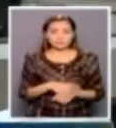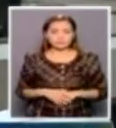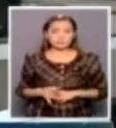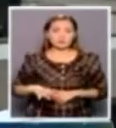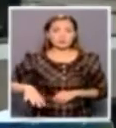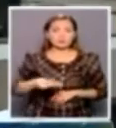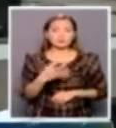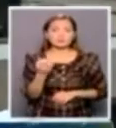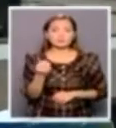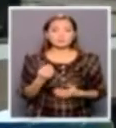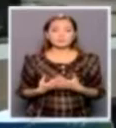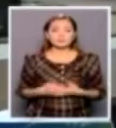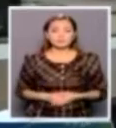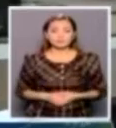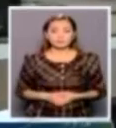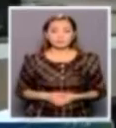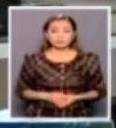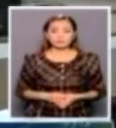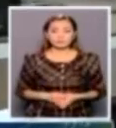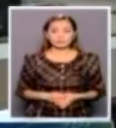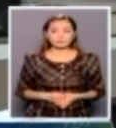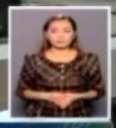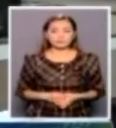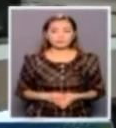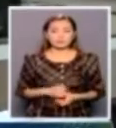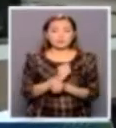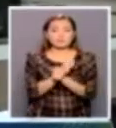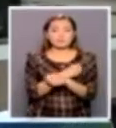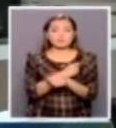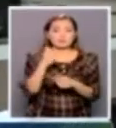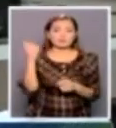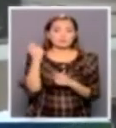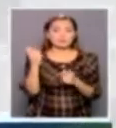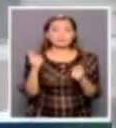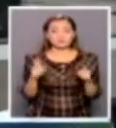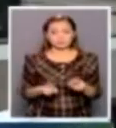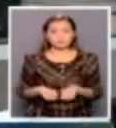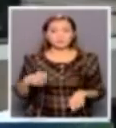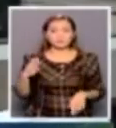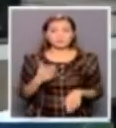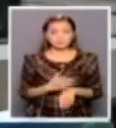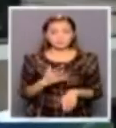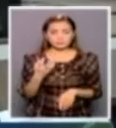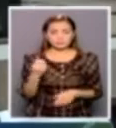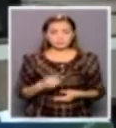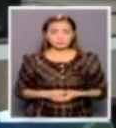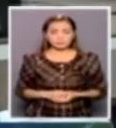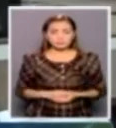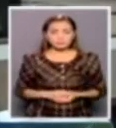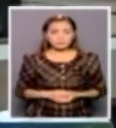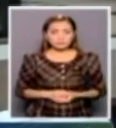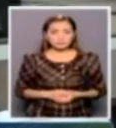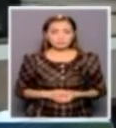Ауданымызда сонымен қатар қосыс өркешті жемалы бар асыл тұқымды. Және